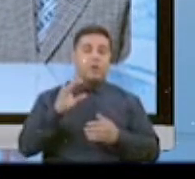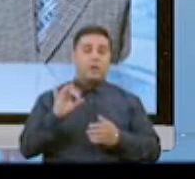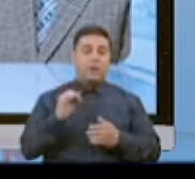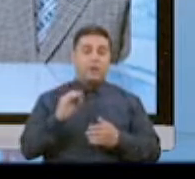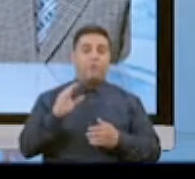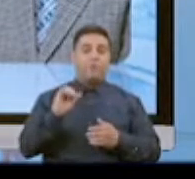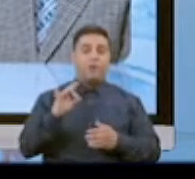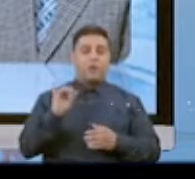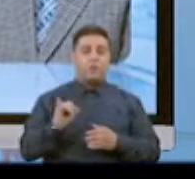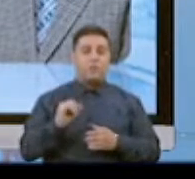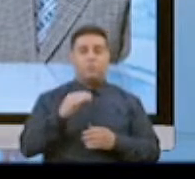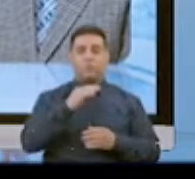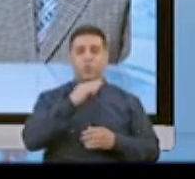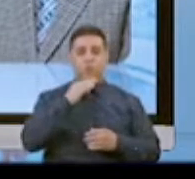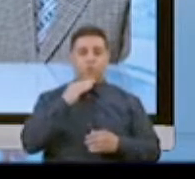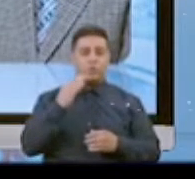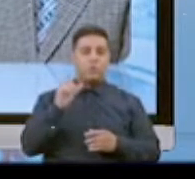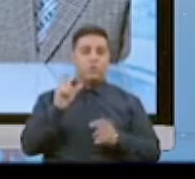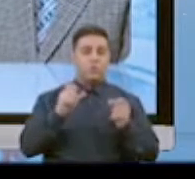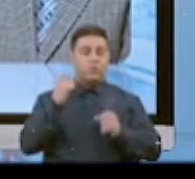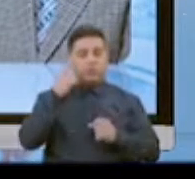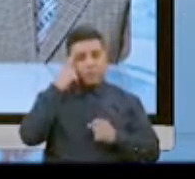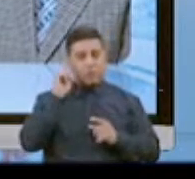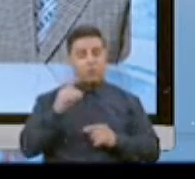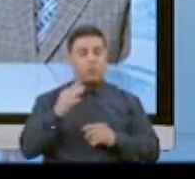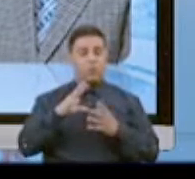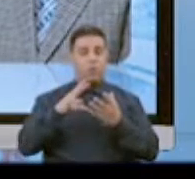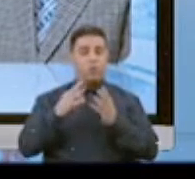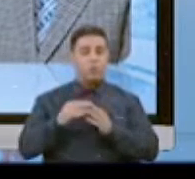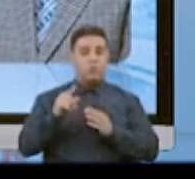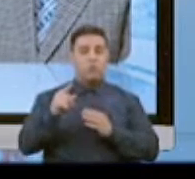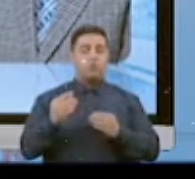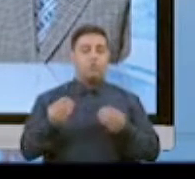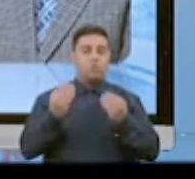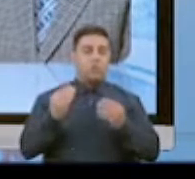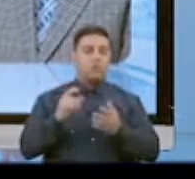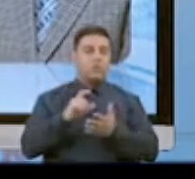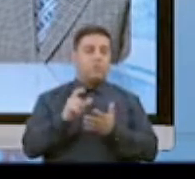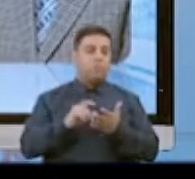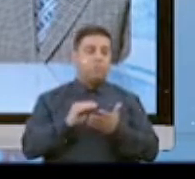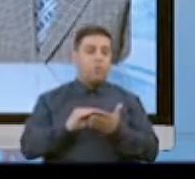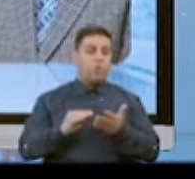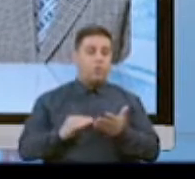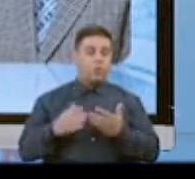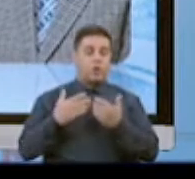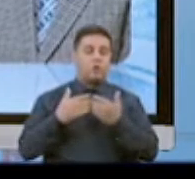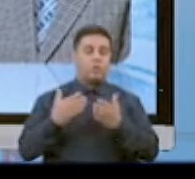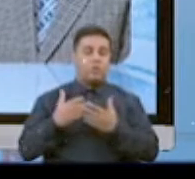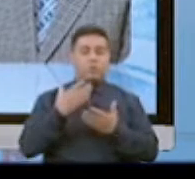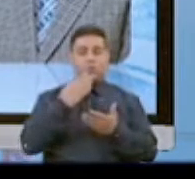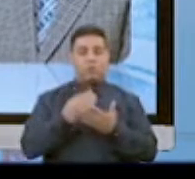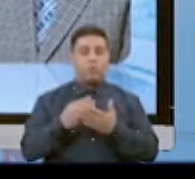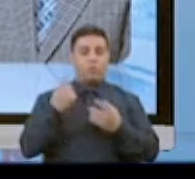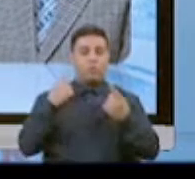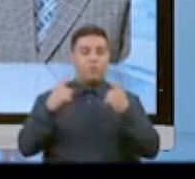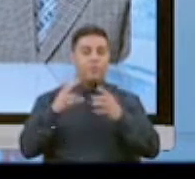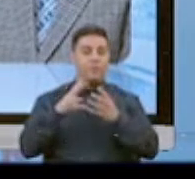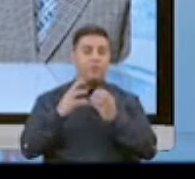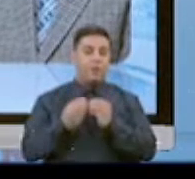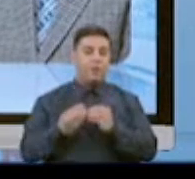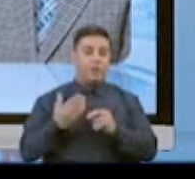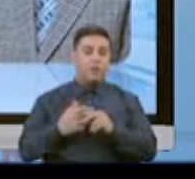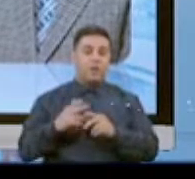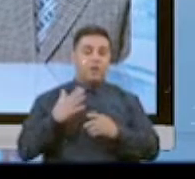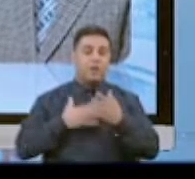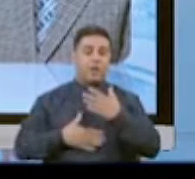хорошо знает и стар, и млад. По общему признанию, он чудесный поэт, открывающий в своих произведениях